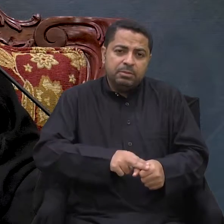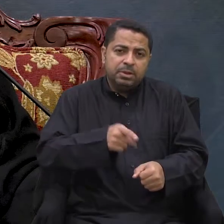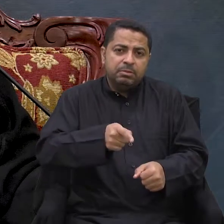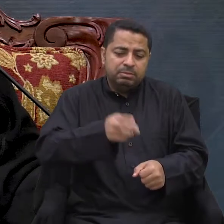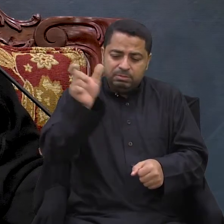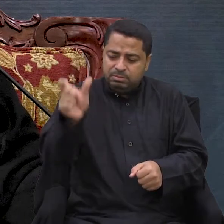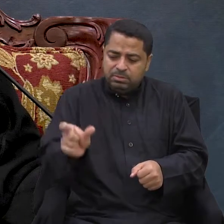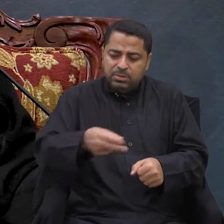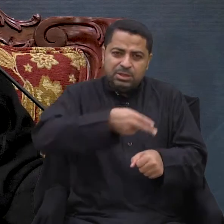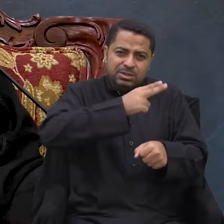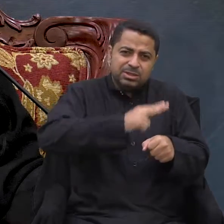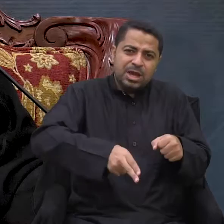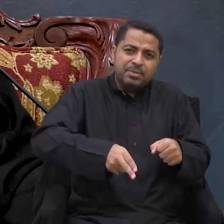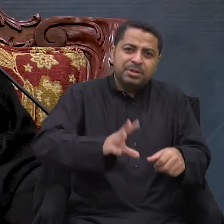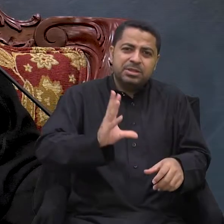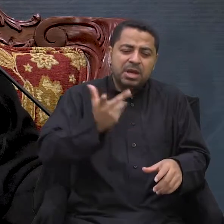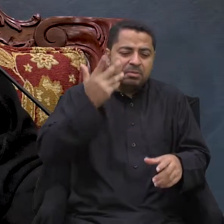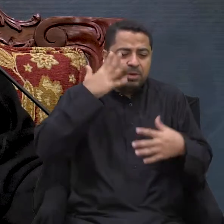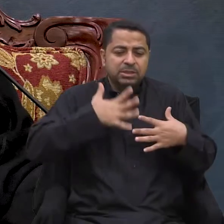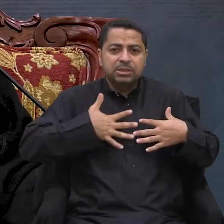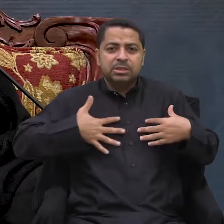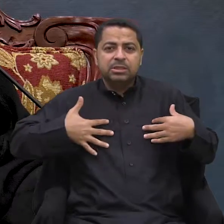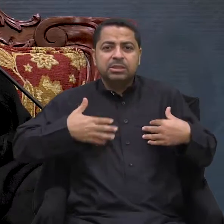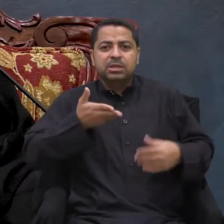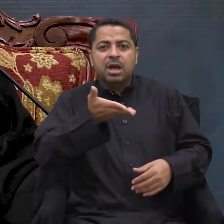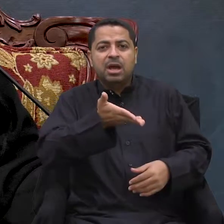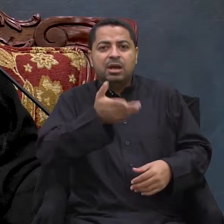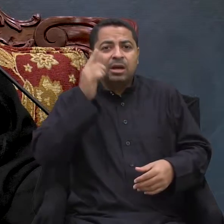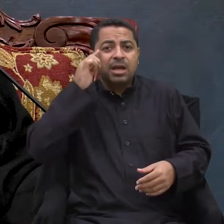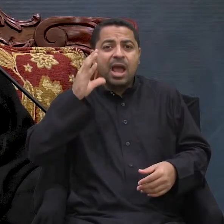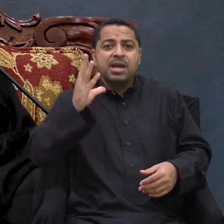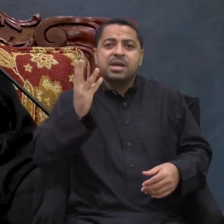السعود، كيف لا تسعد في